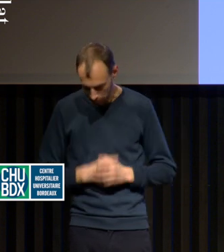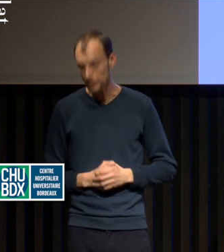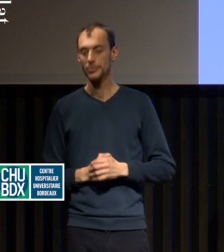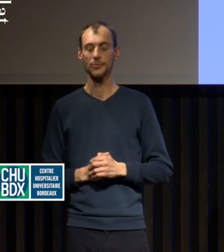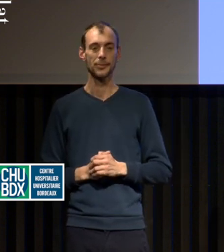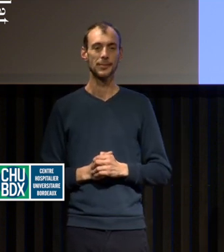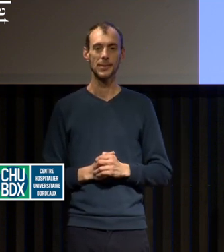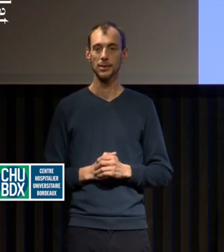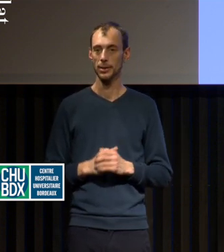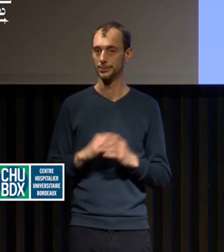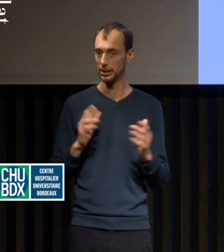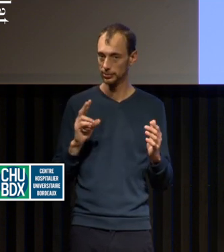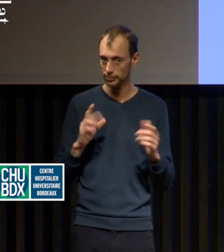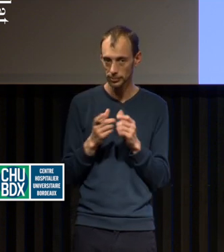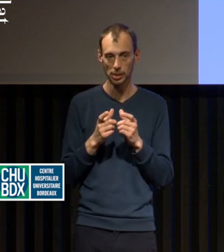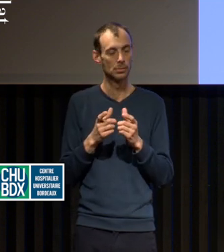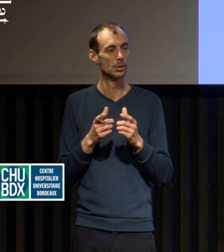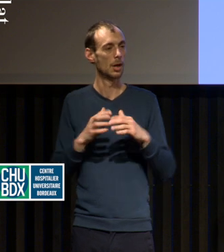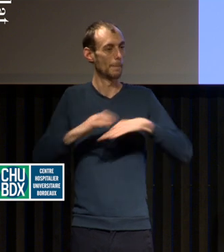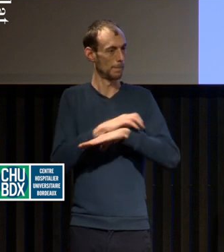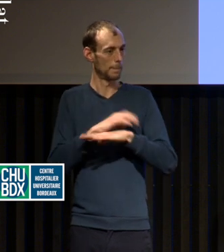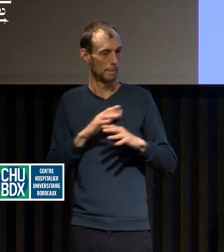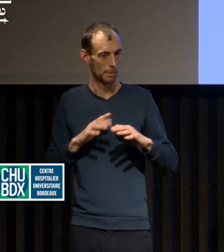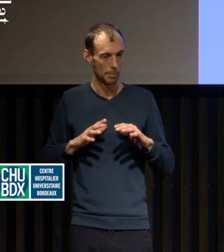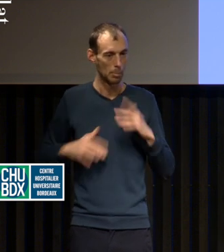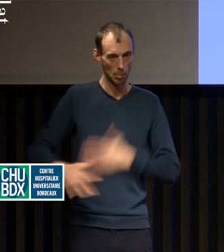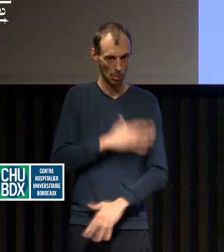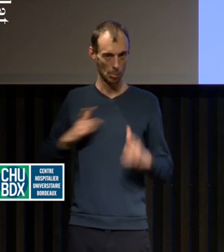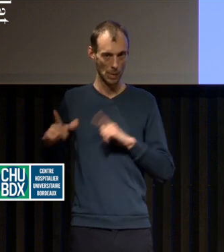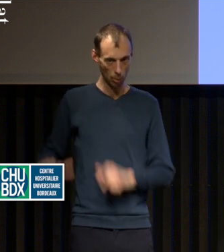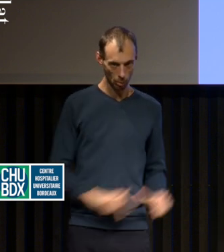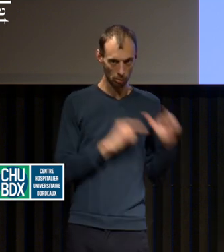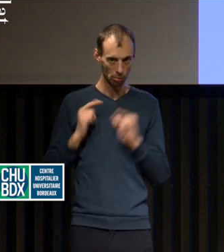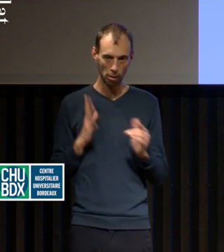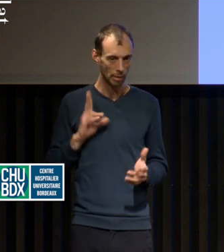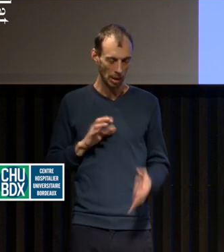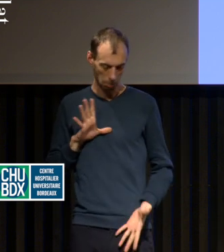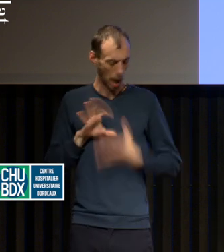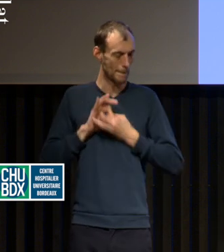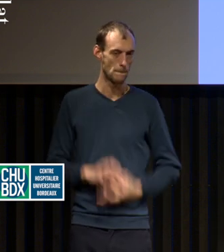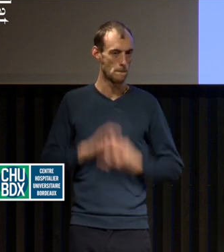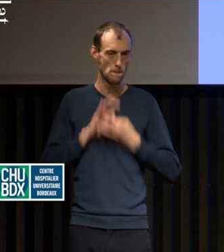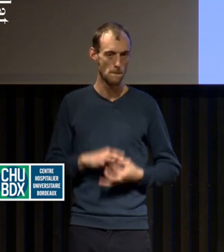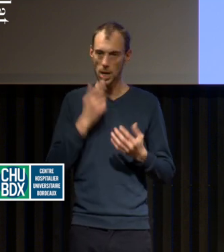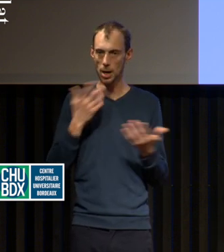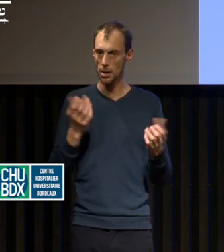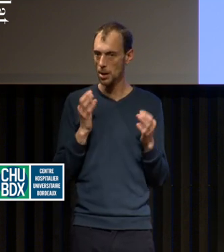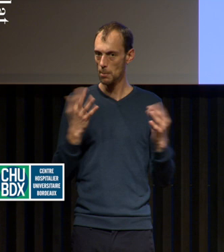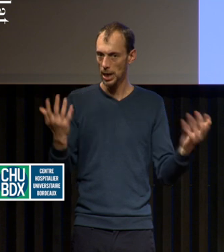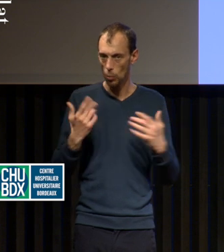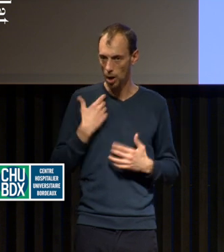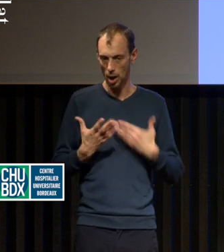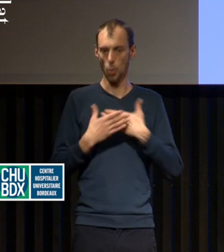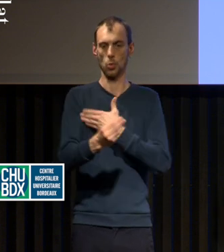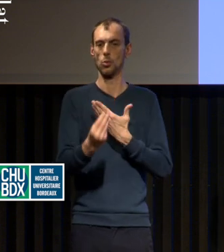partenaire. Ce microbiote, on vit une vie commune, complète avec eux, de façon symbiotique. Il y a des choses,